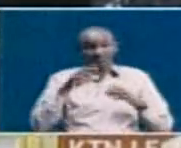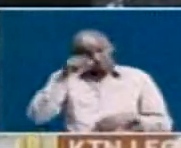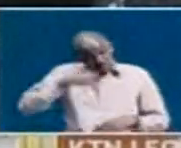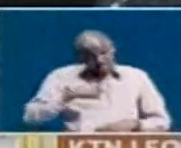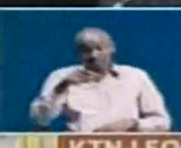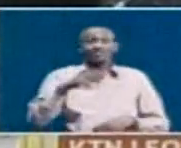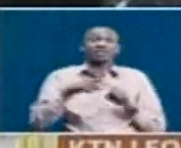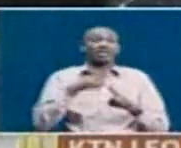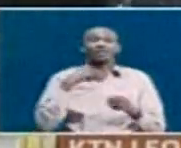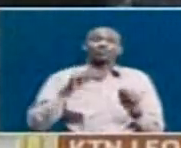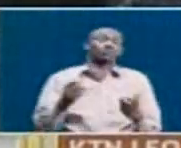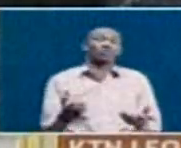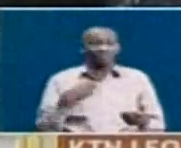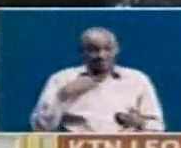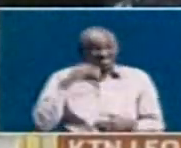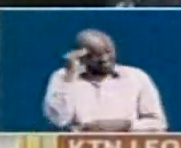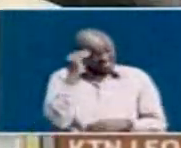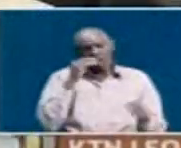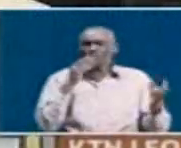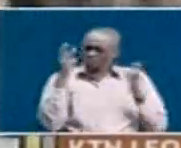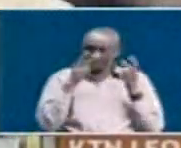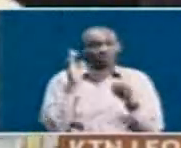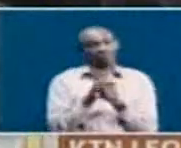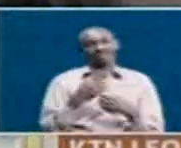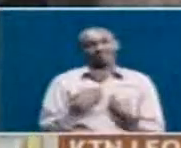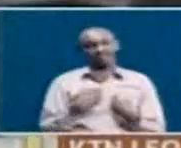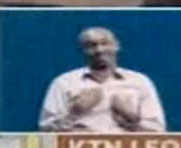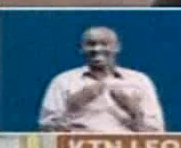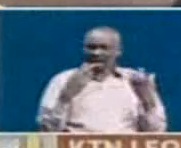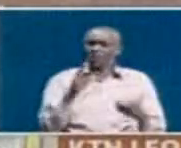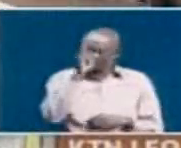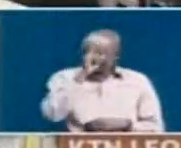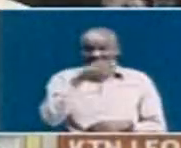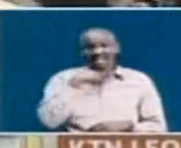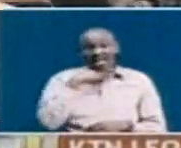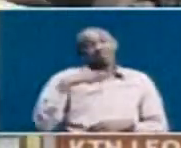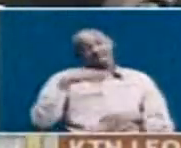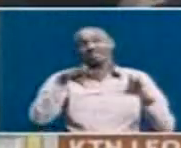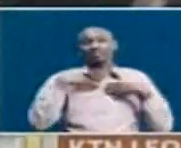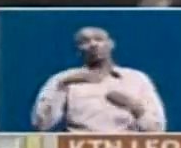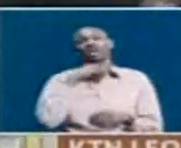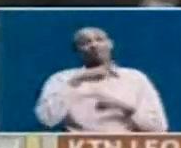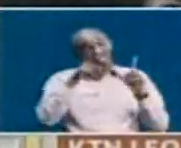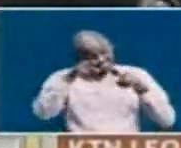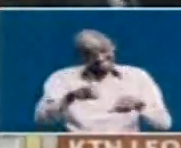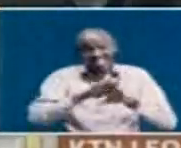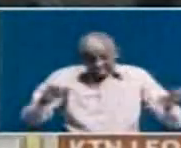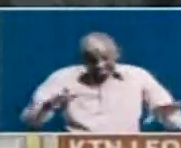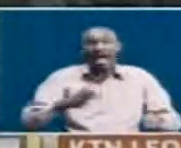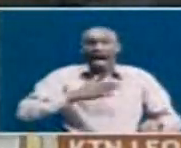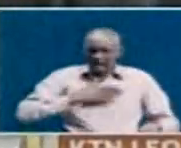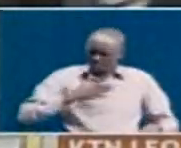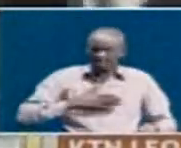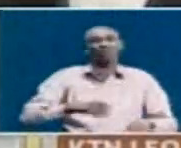wote. Hata vile nasoma hivi, nasoma na waziwazi. Kama askari wameuawa, hata sisi tutakubali kukufa, lakini hatutoki kwa hii Kapedo. Hapa ni